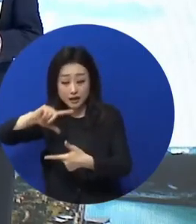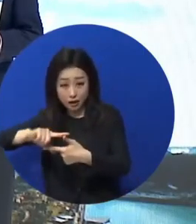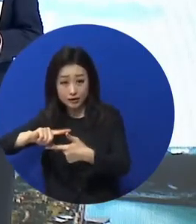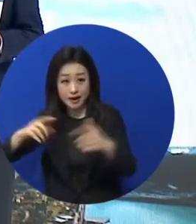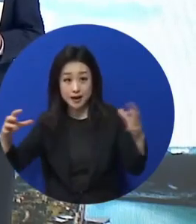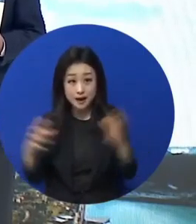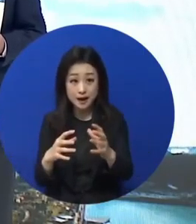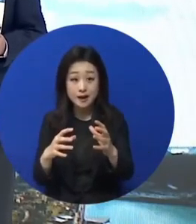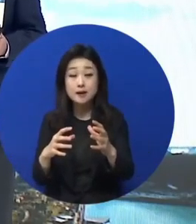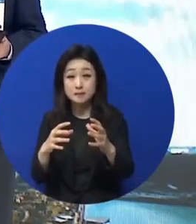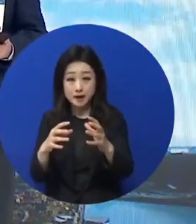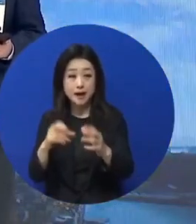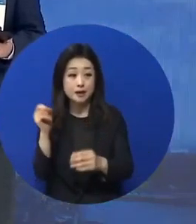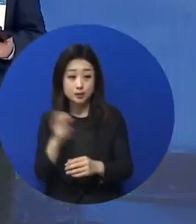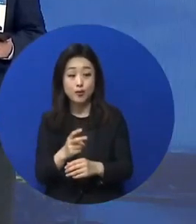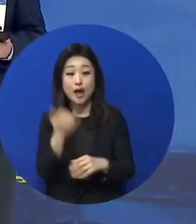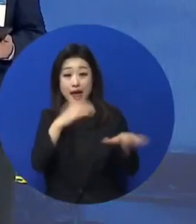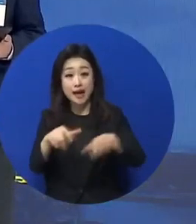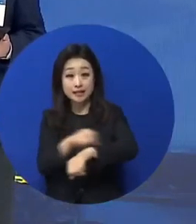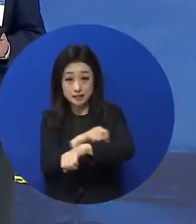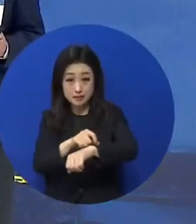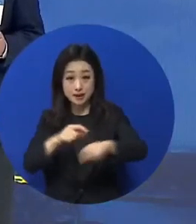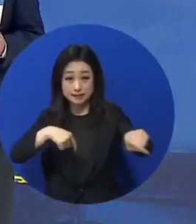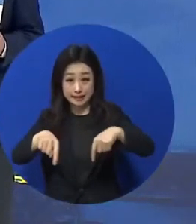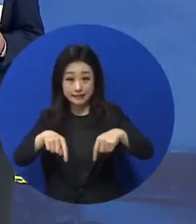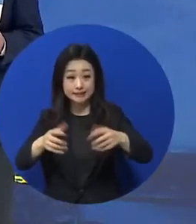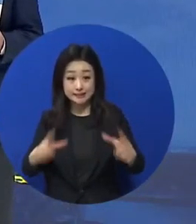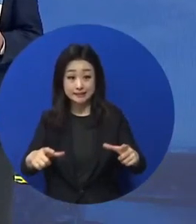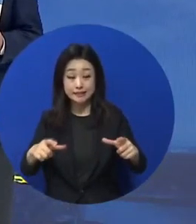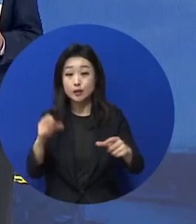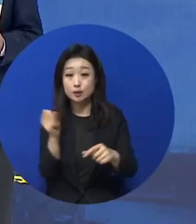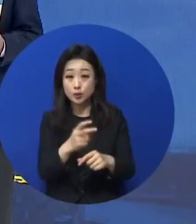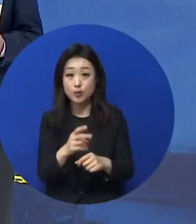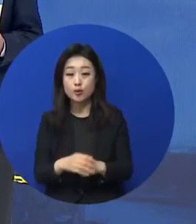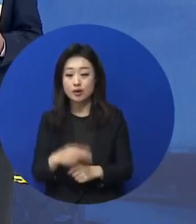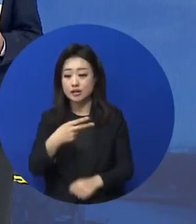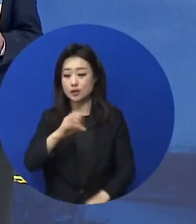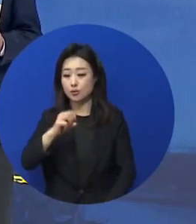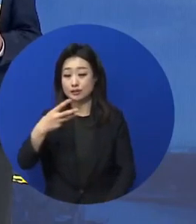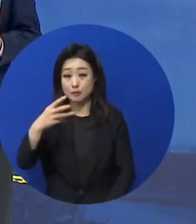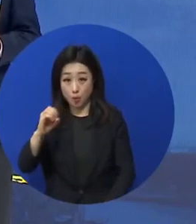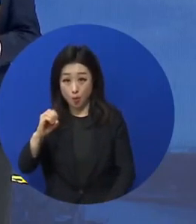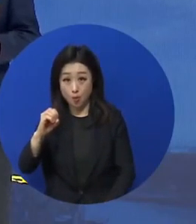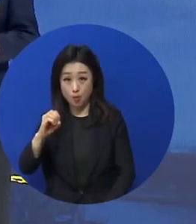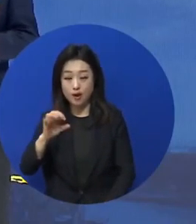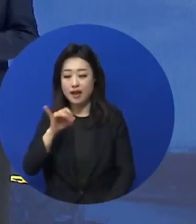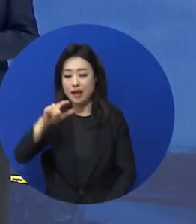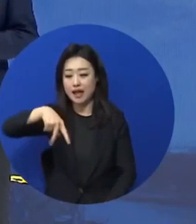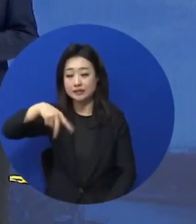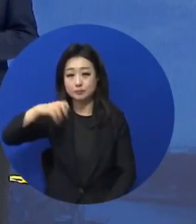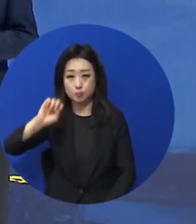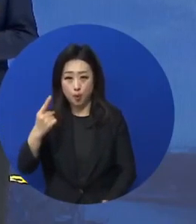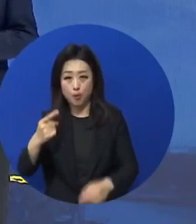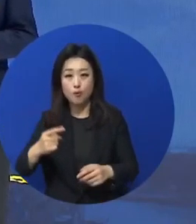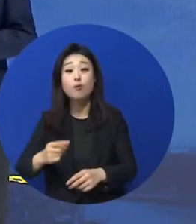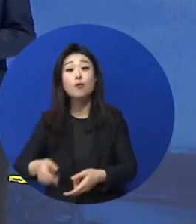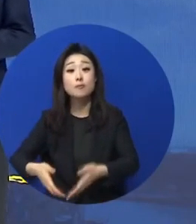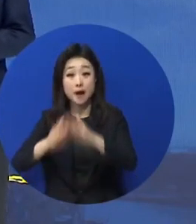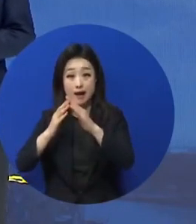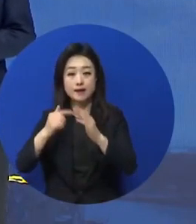부산해양특별자치시, 2030 월드엑스포 유치 성공, 준비된 부산시장 저 김영춘이